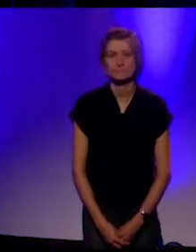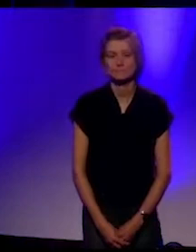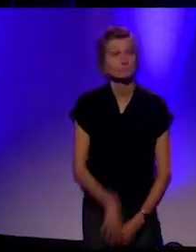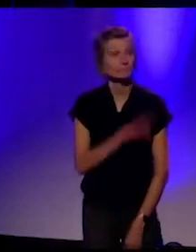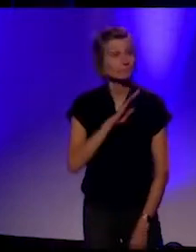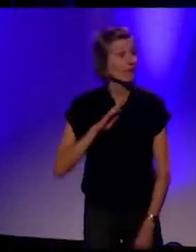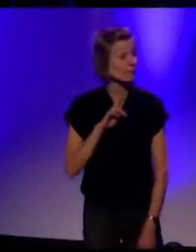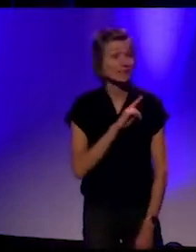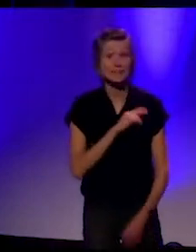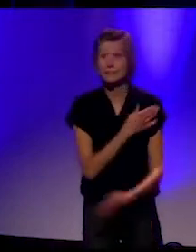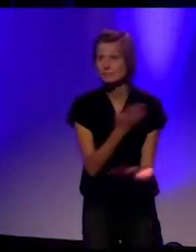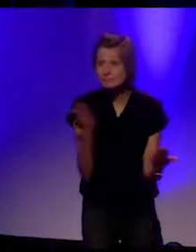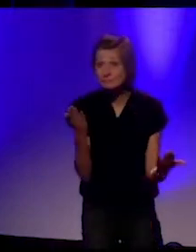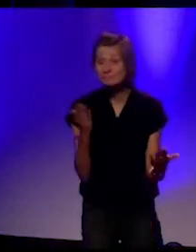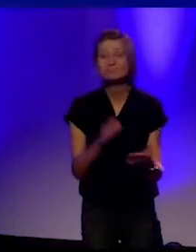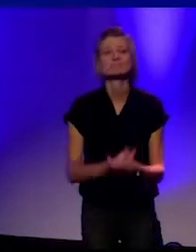Dames en heren, de